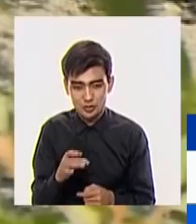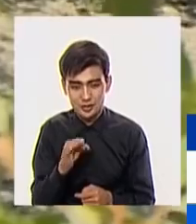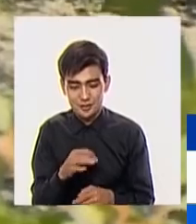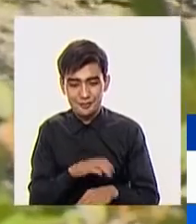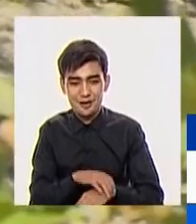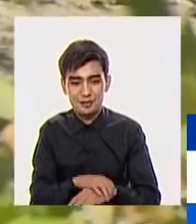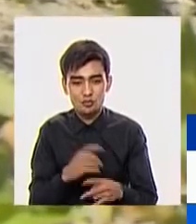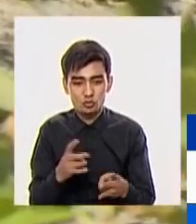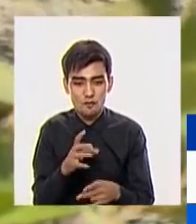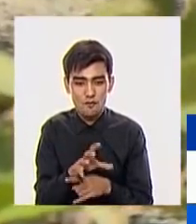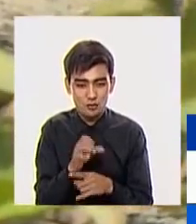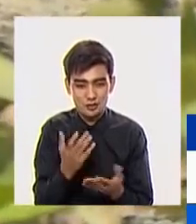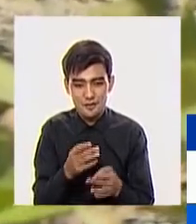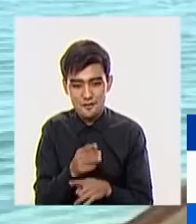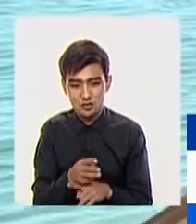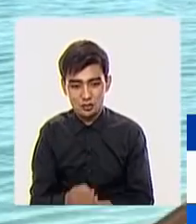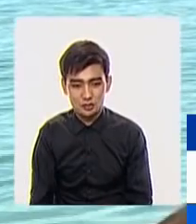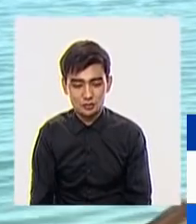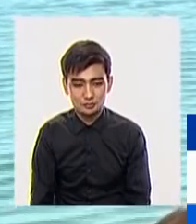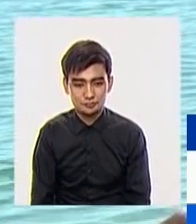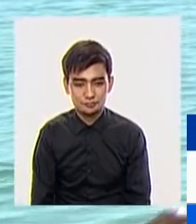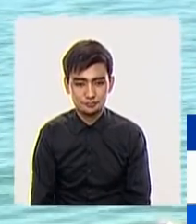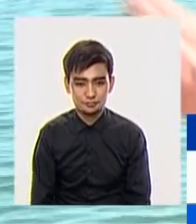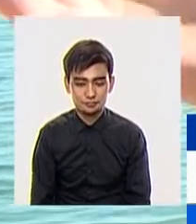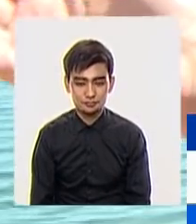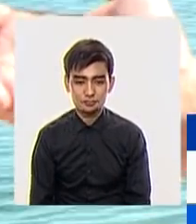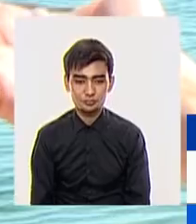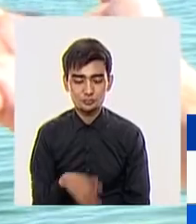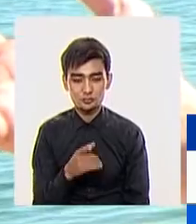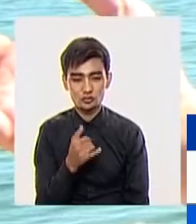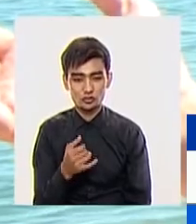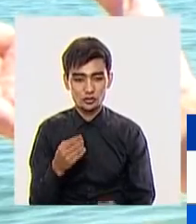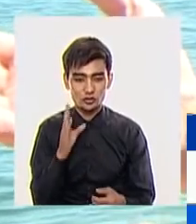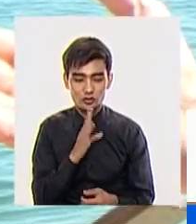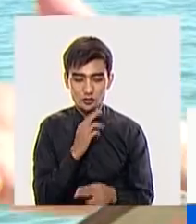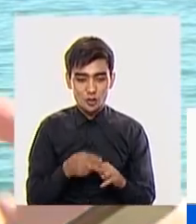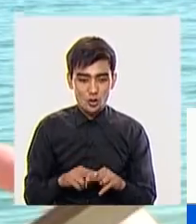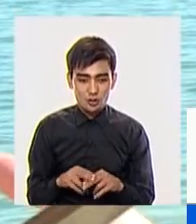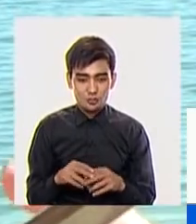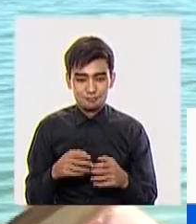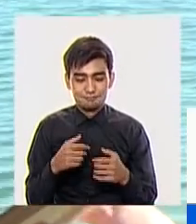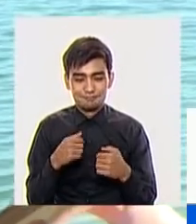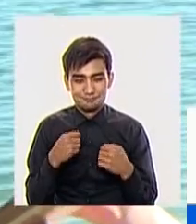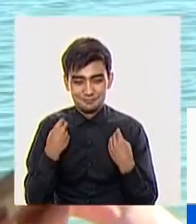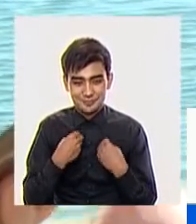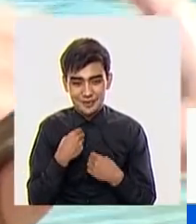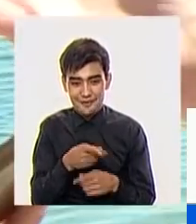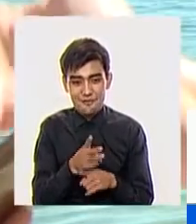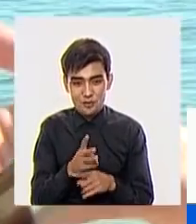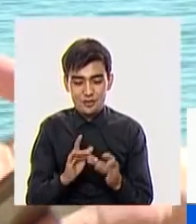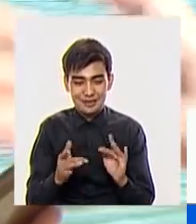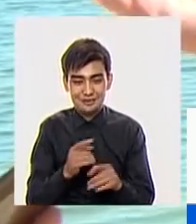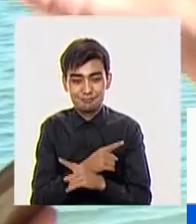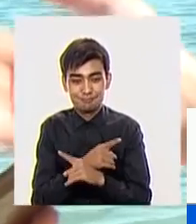и доказательства на фото или видео. Вот вы сейчас снимете женщину в купальнике. Вы отправите это видео, ну пусть